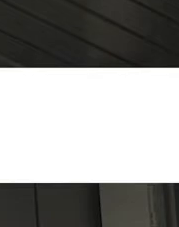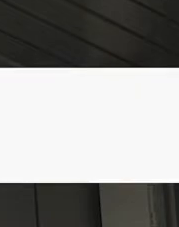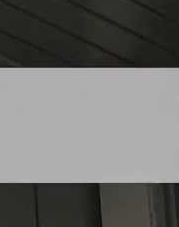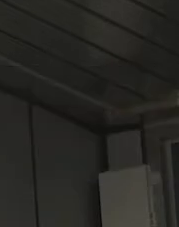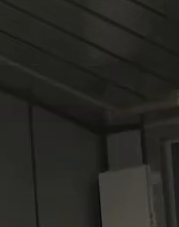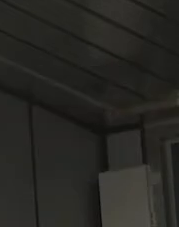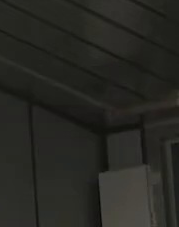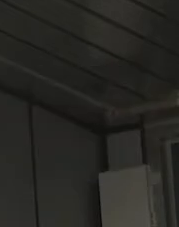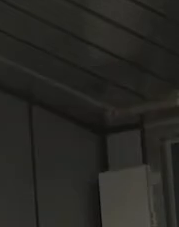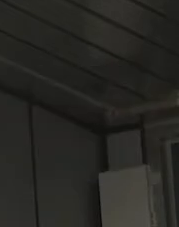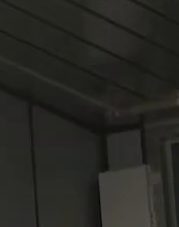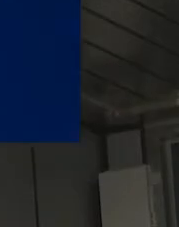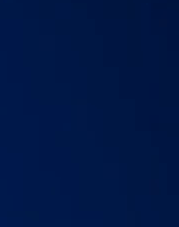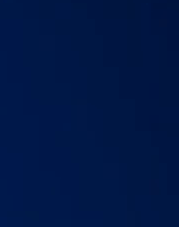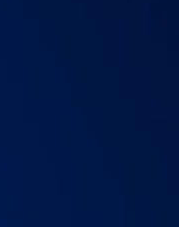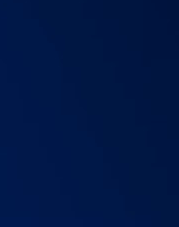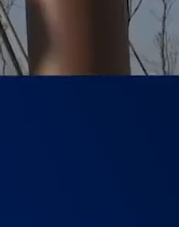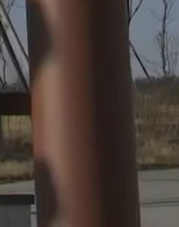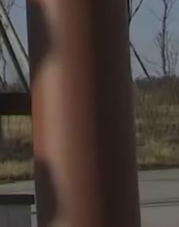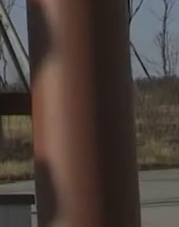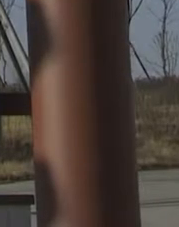장관상을 수상했습니다.